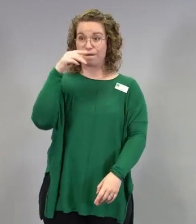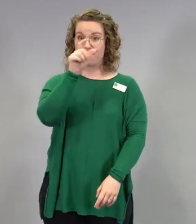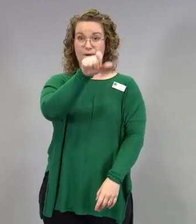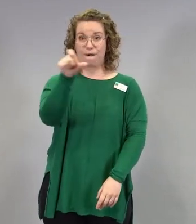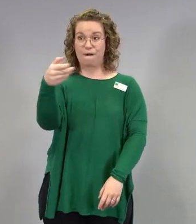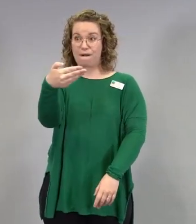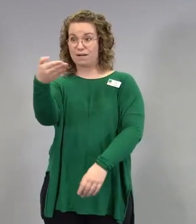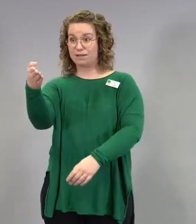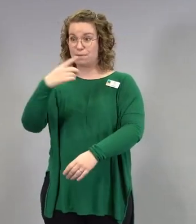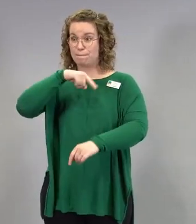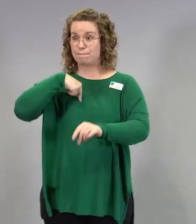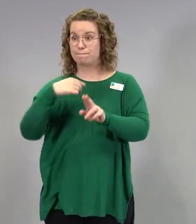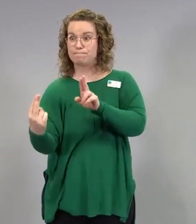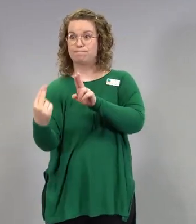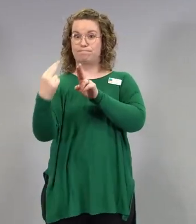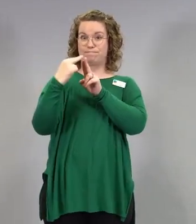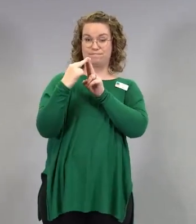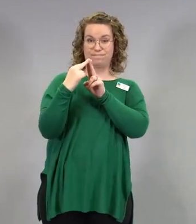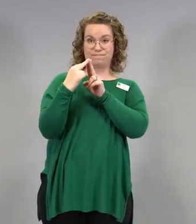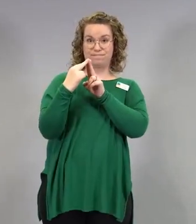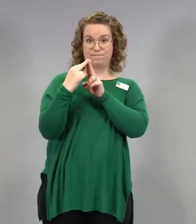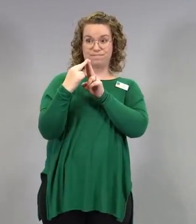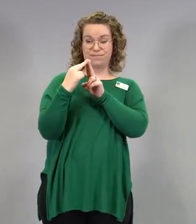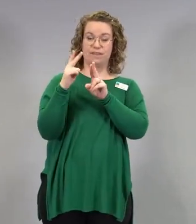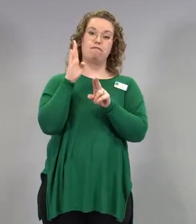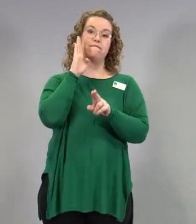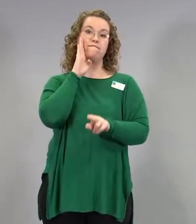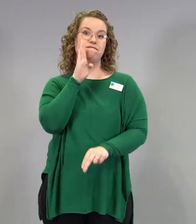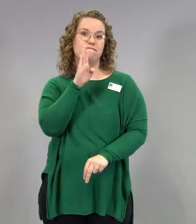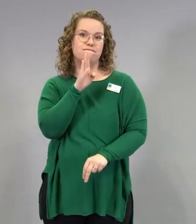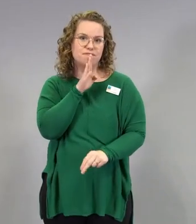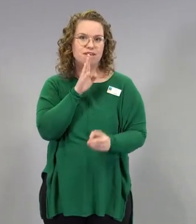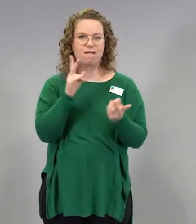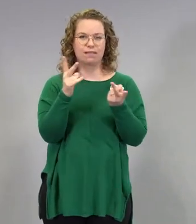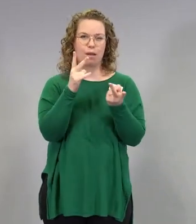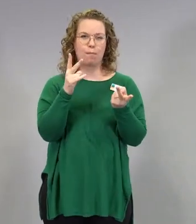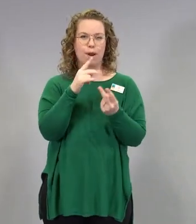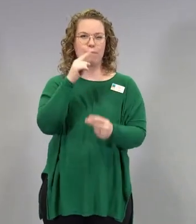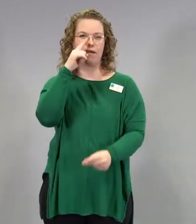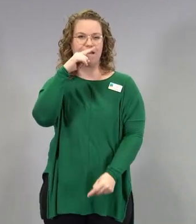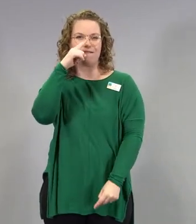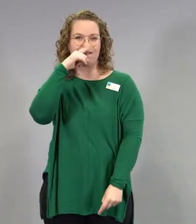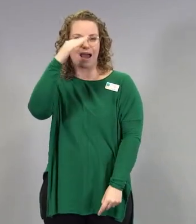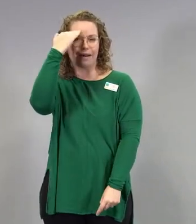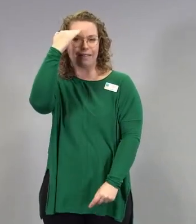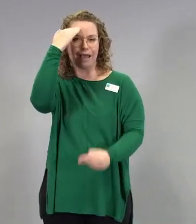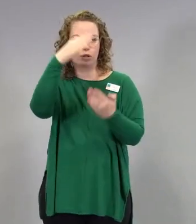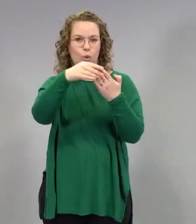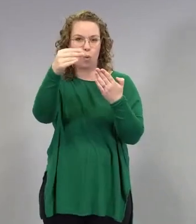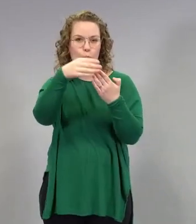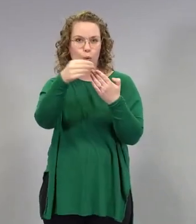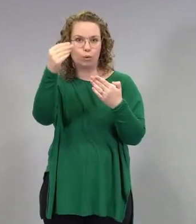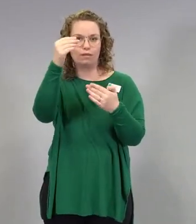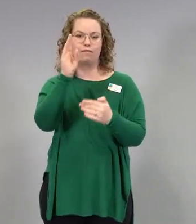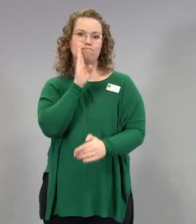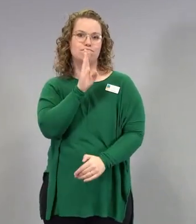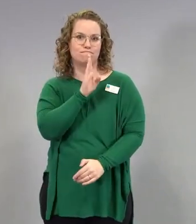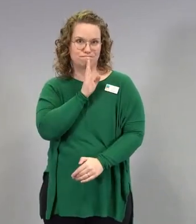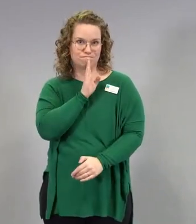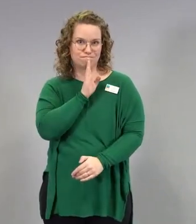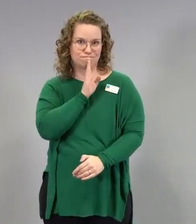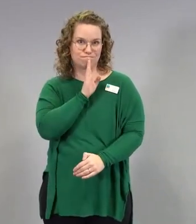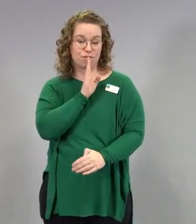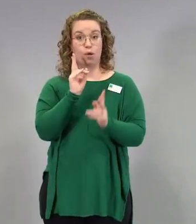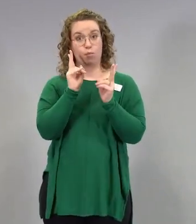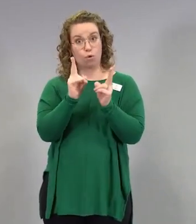vinkkaatte, että missä on minkäkilaista storia. Ja sitten, jos siellä on nostettu sellaisia huolia, mihin esimerkiksi meidän sivuilta